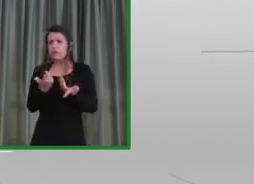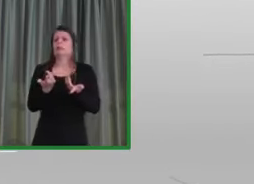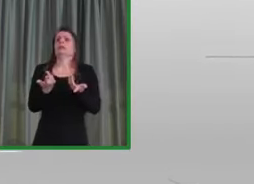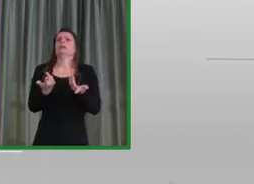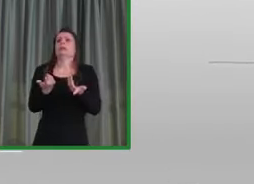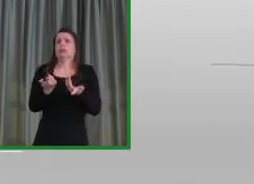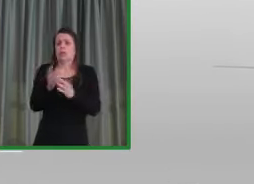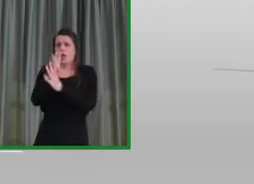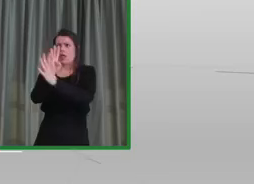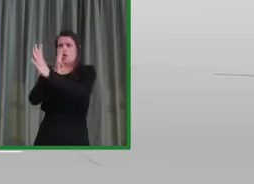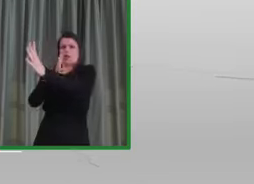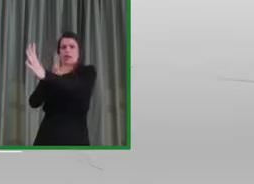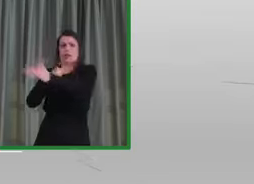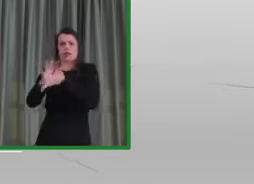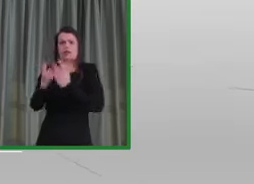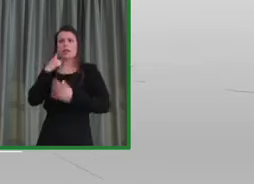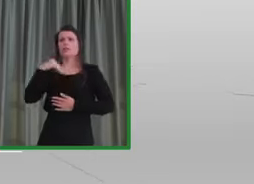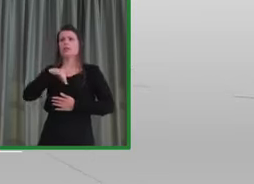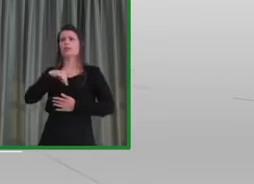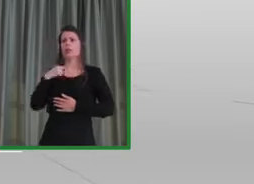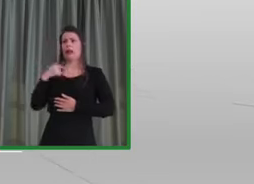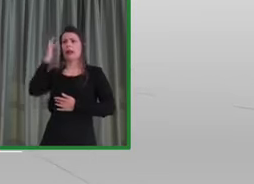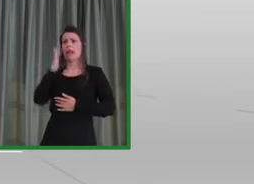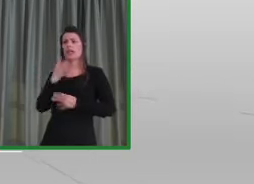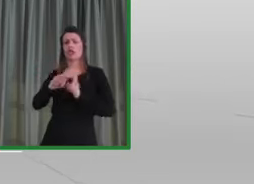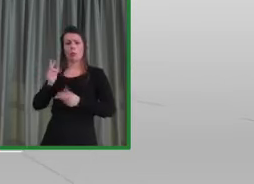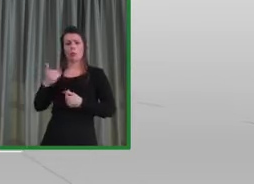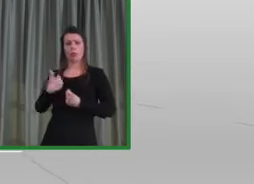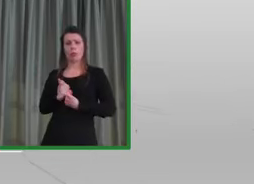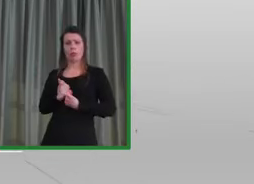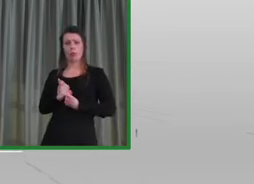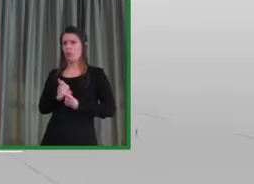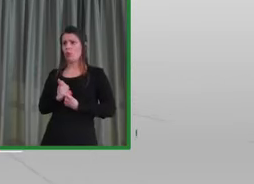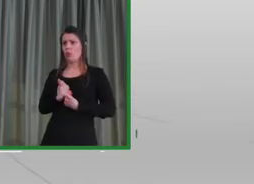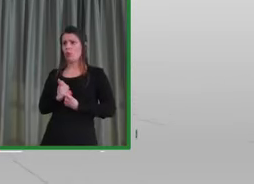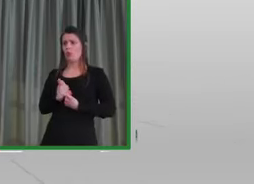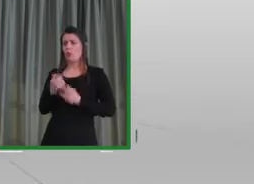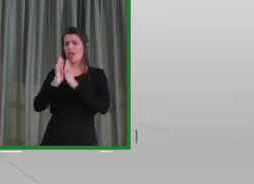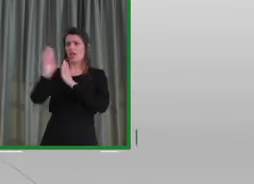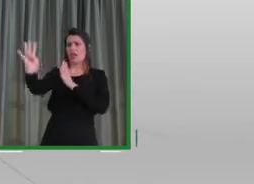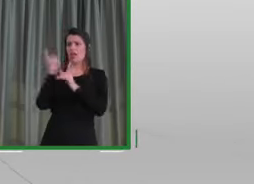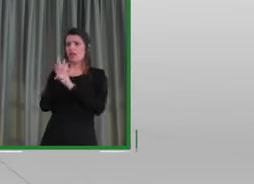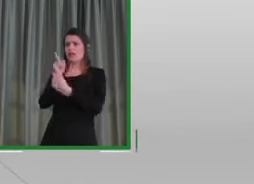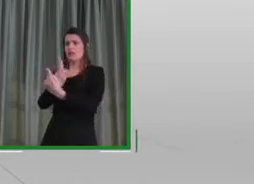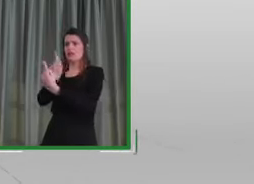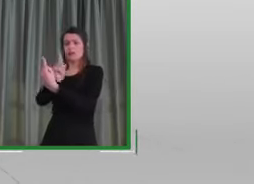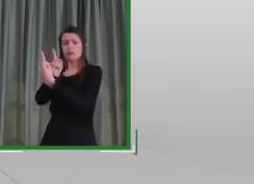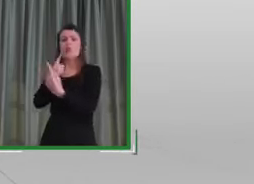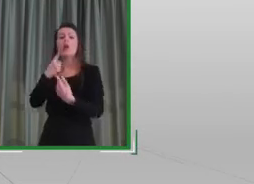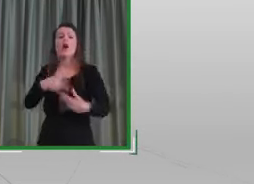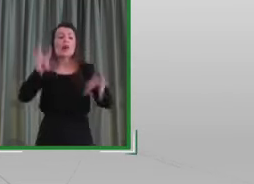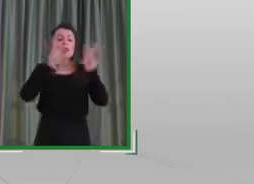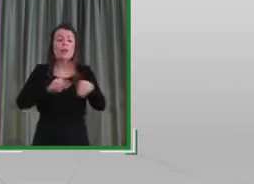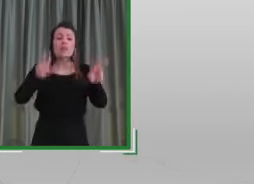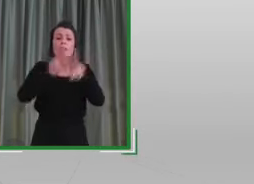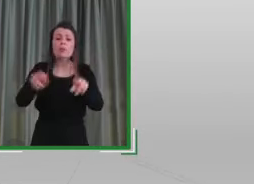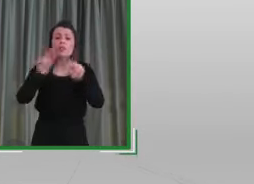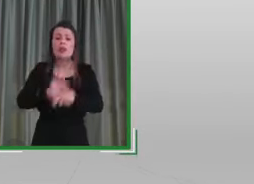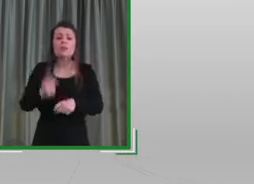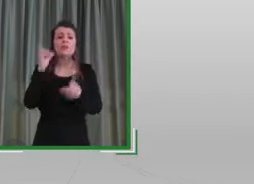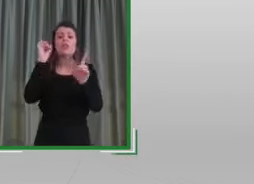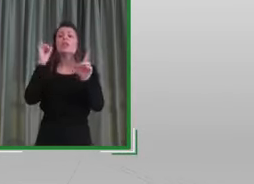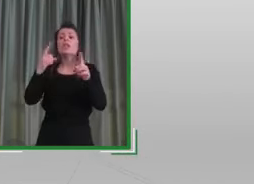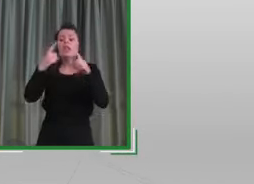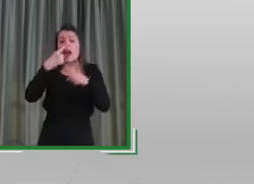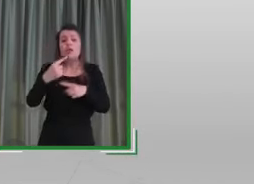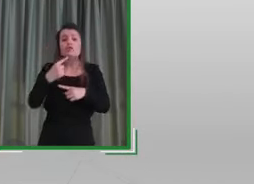essere più a rischio a cui sempre ri e ripetiamo di avere la mascherina davanti al naso e bocca di